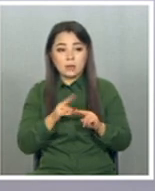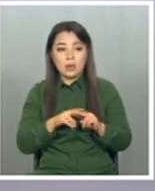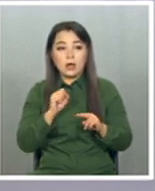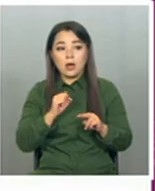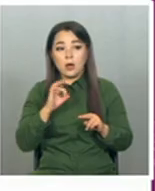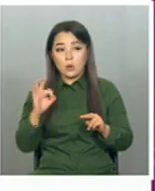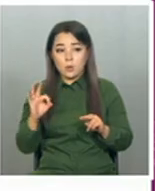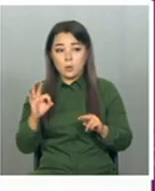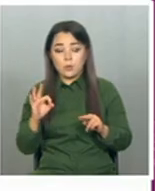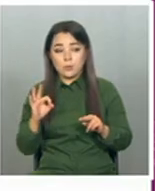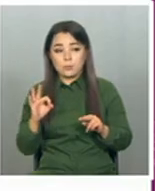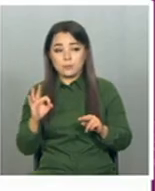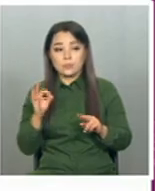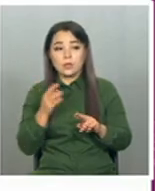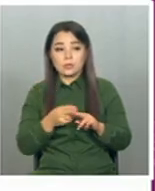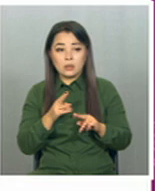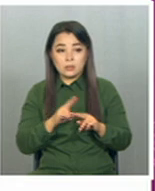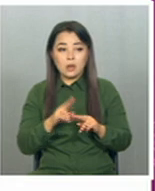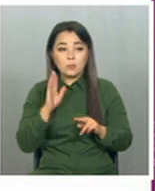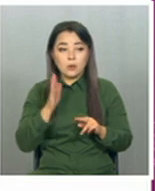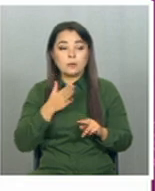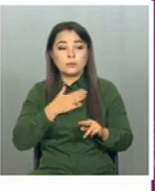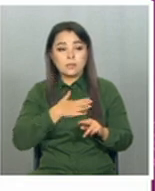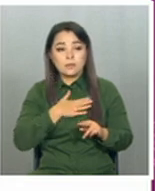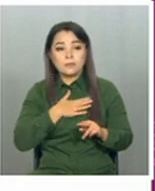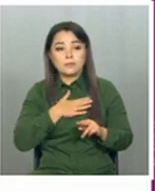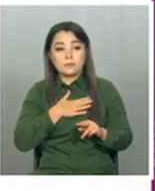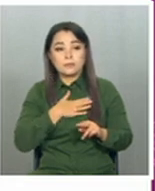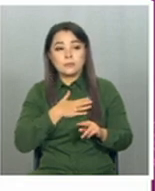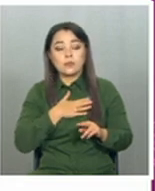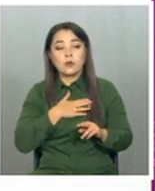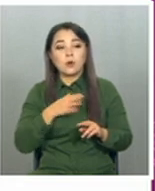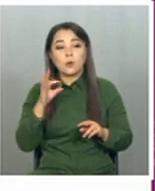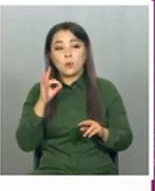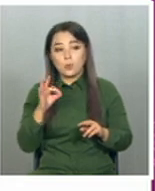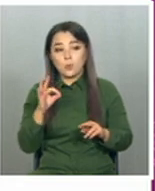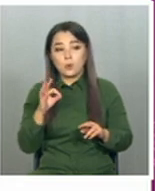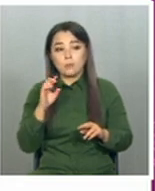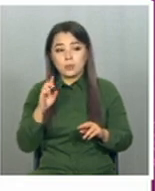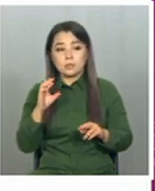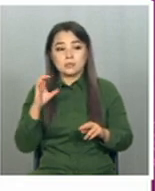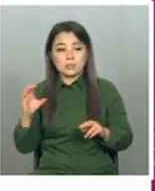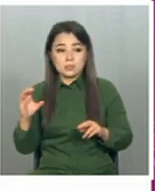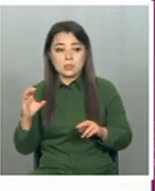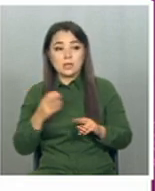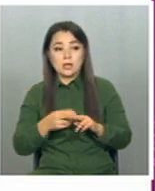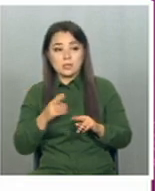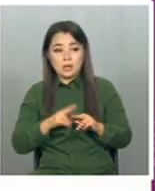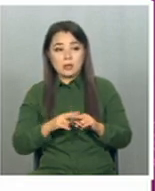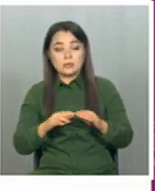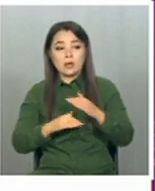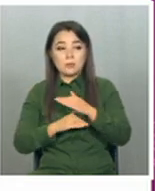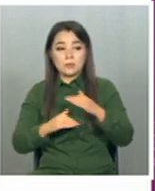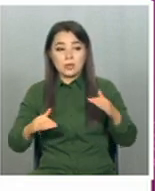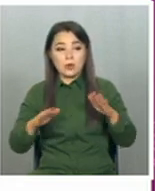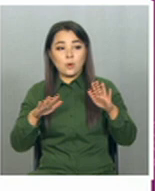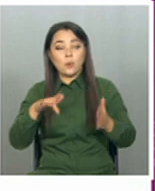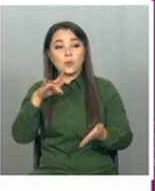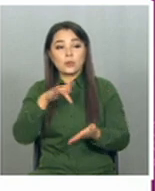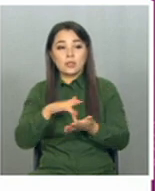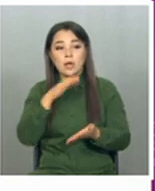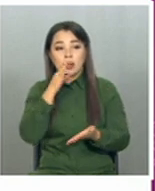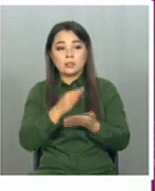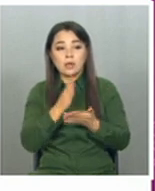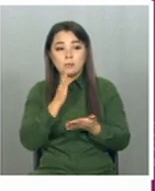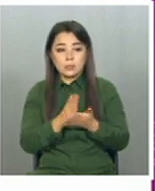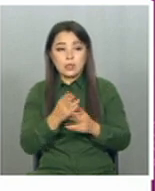болады? Өте жақсы, бұл бізде мынау О, БЦ қабырғасының ортасы екені.